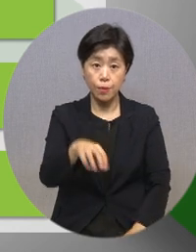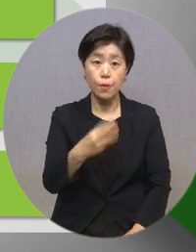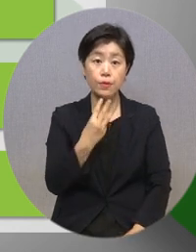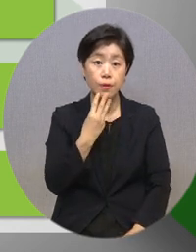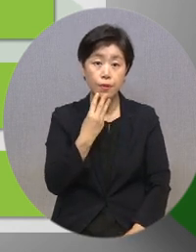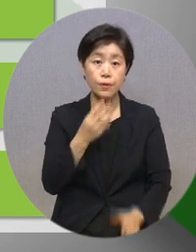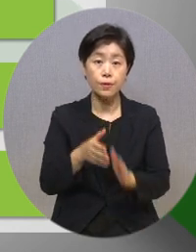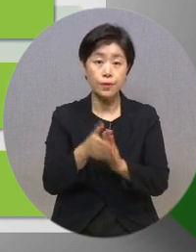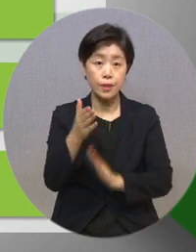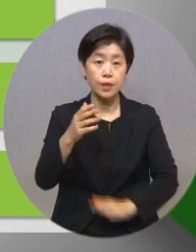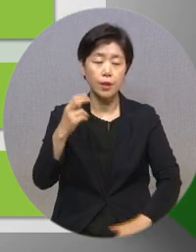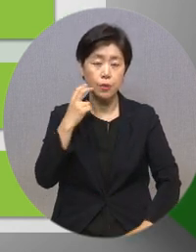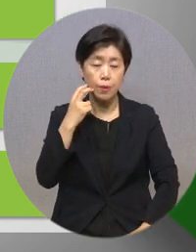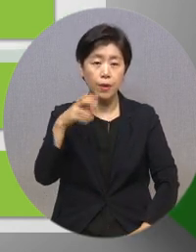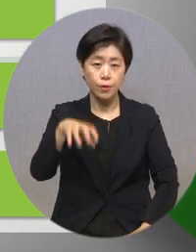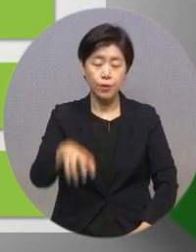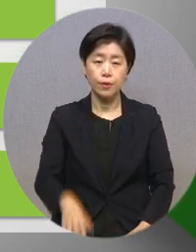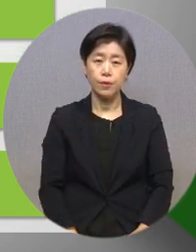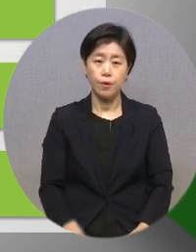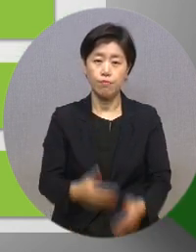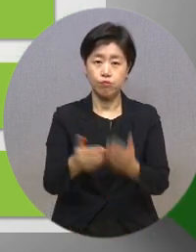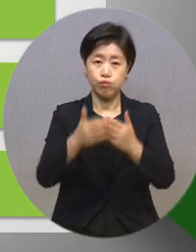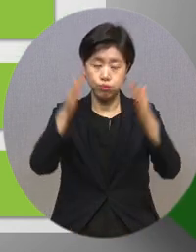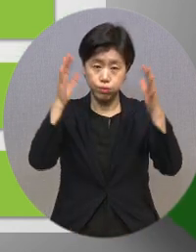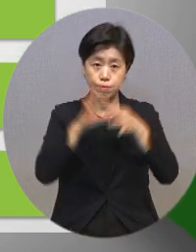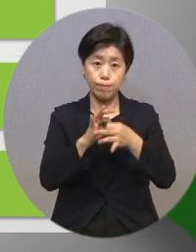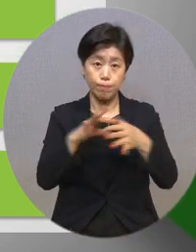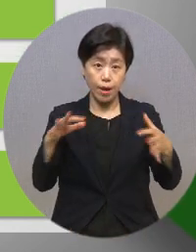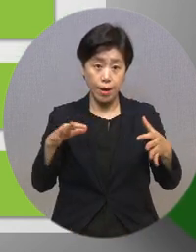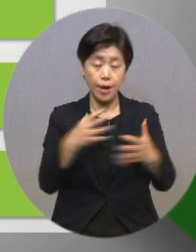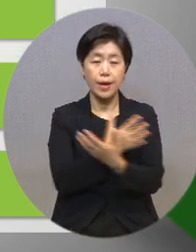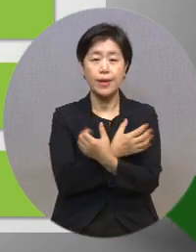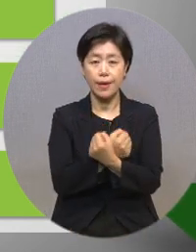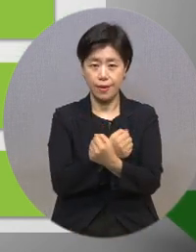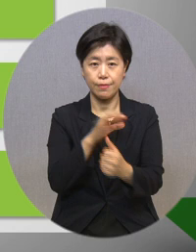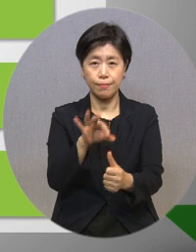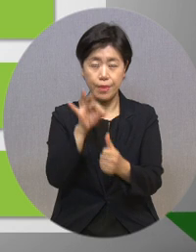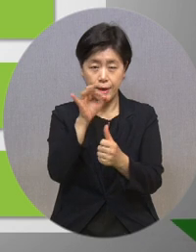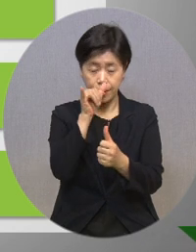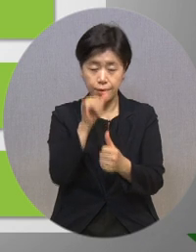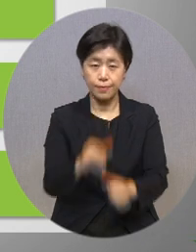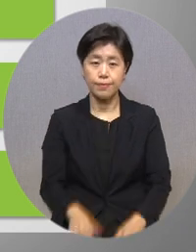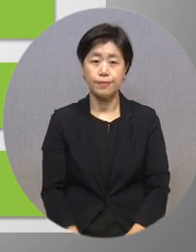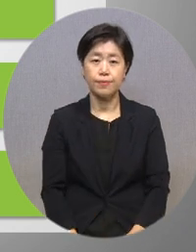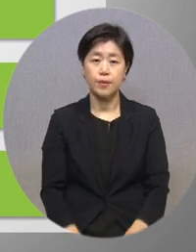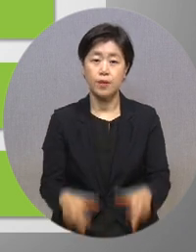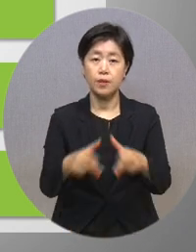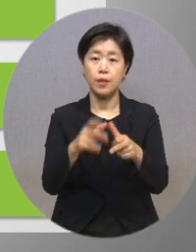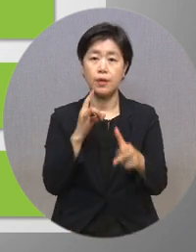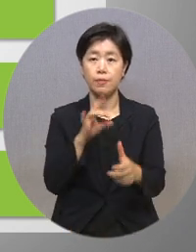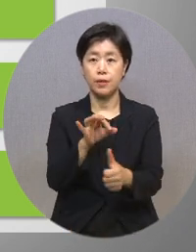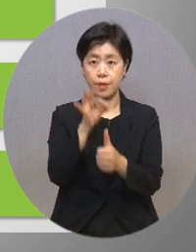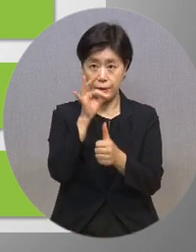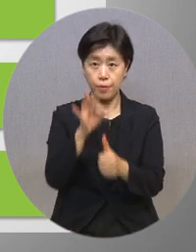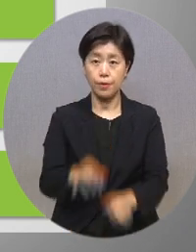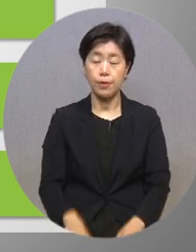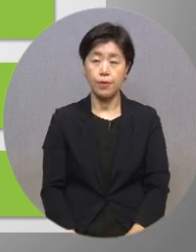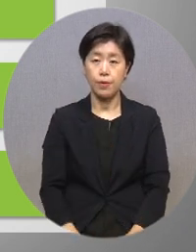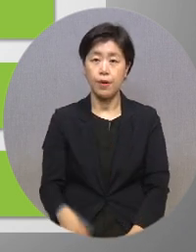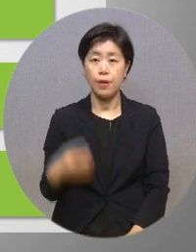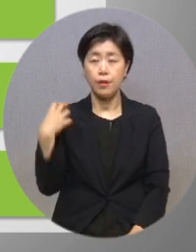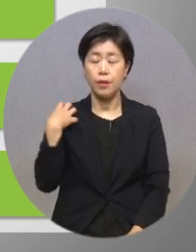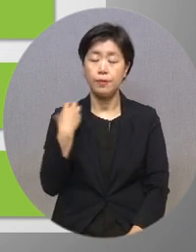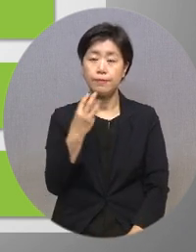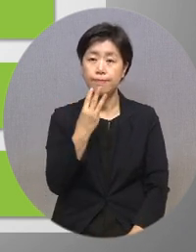송파구입니다. 경력과 학력은 무관하며 계약직을 모집합니다. 장애인만 채용하며 담당지사는